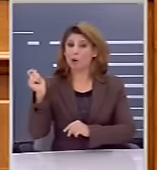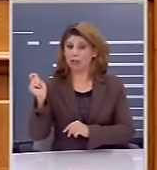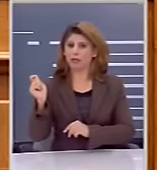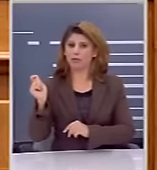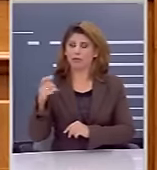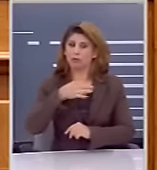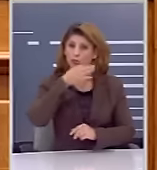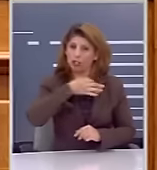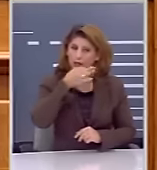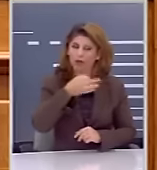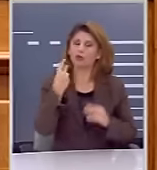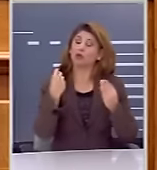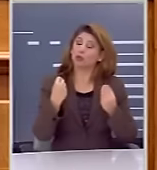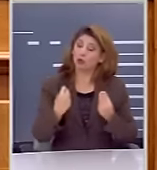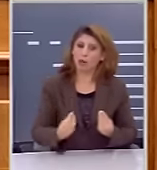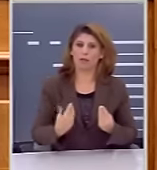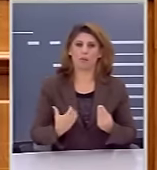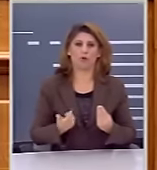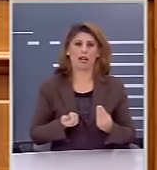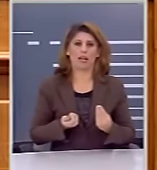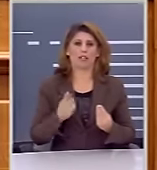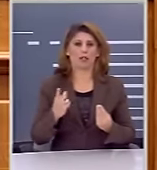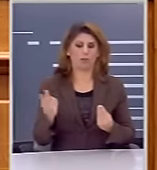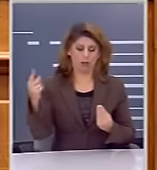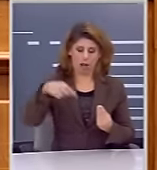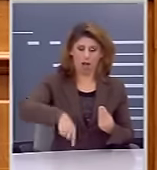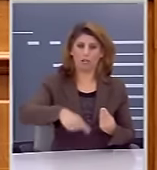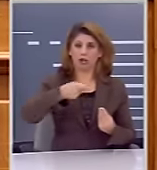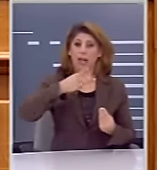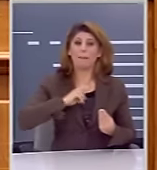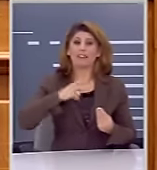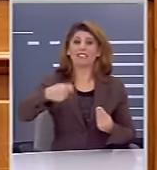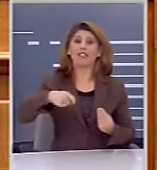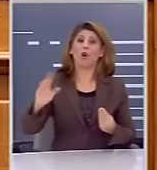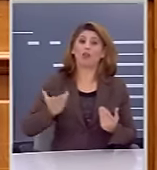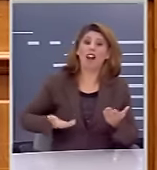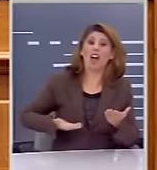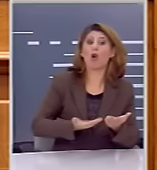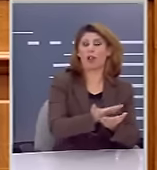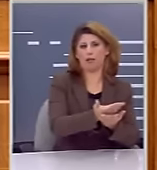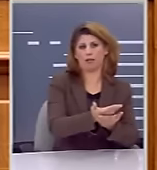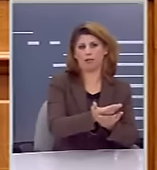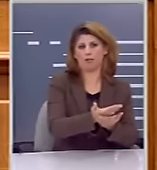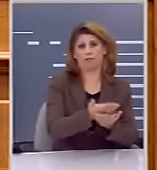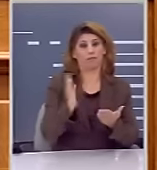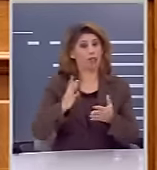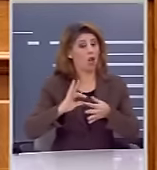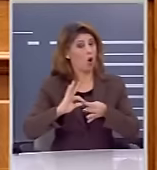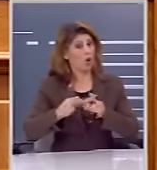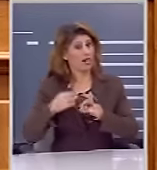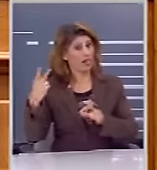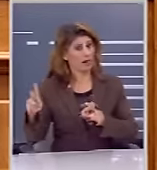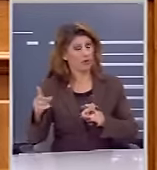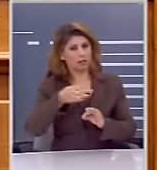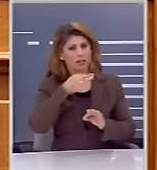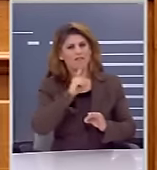κάνουν δηλώσεις, το καλύτερο που θα τα κάνουν είναι να έρθουν να απαντήσουν στα δικαστήρια όταν τους κάνουμε αγωγές και όταν τα όργανά τους